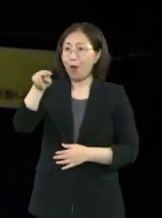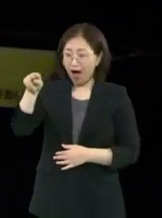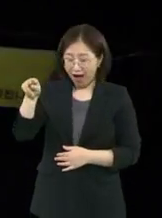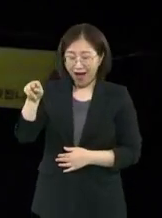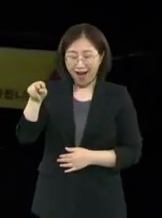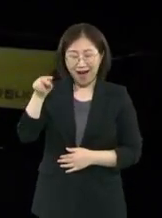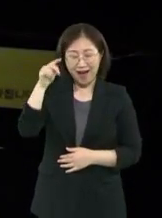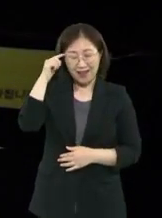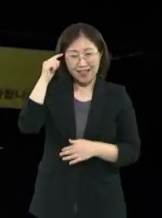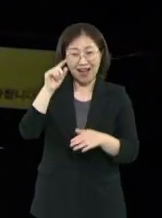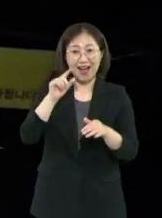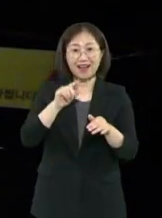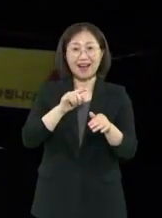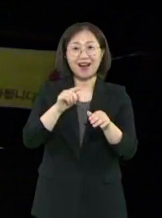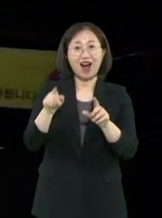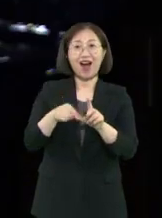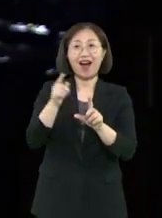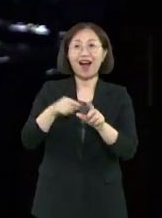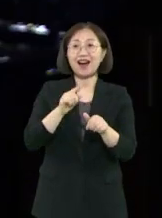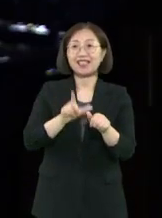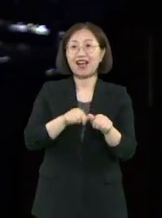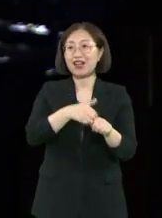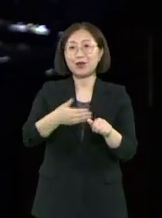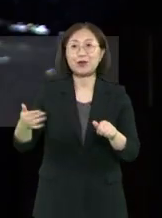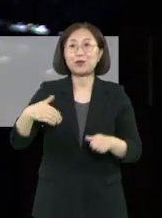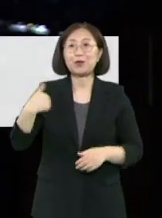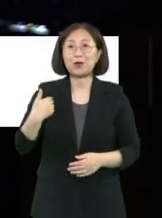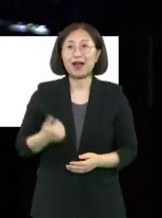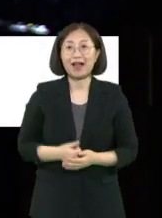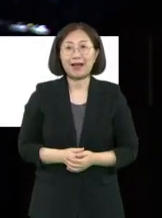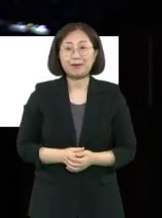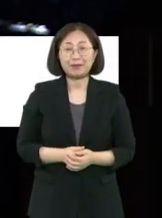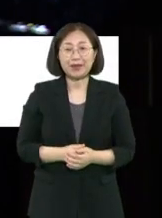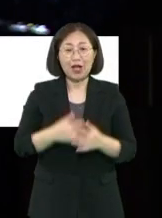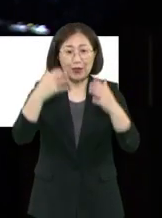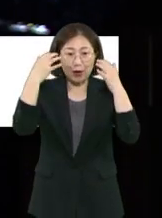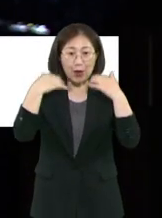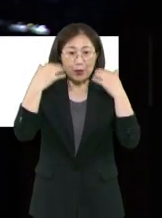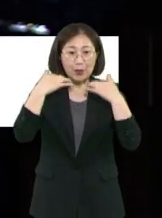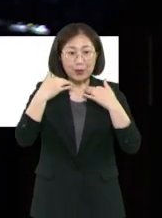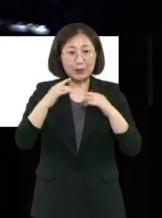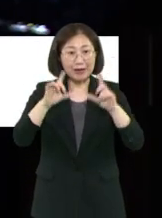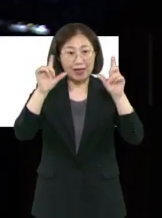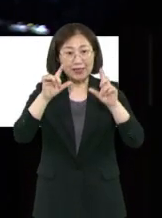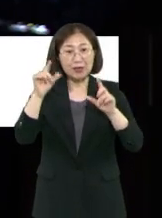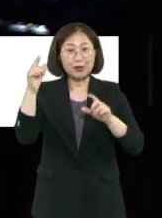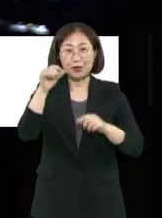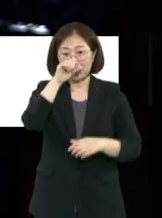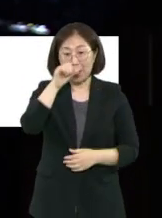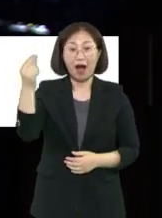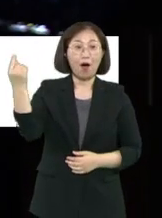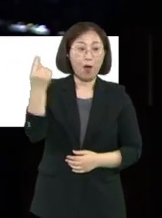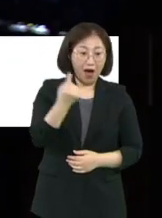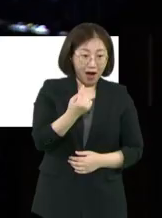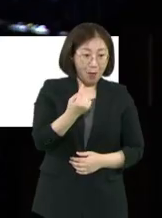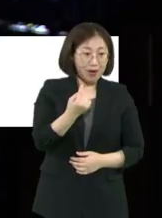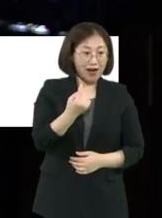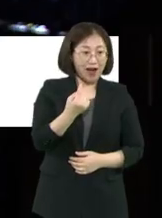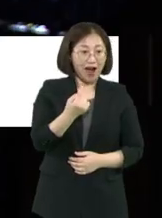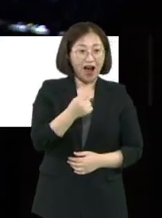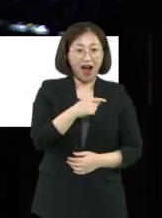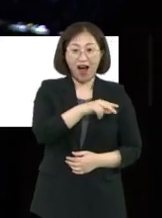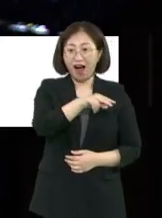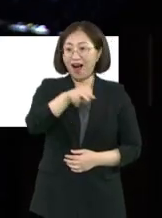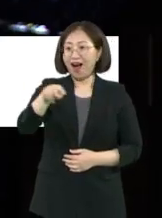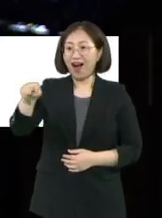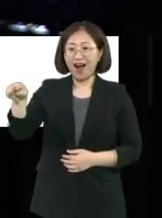가는 줄 모릅니다. 덥고 하니까 식장산 날씨도 좋고 해서 올라와 봤는데 되게 시원하고 풍경도